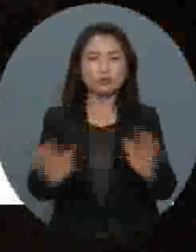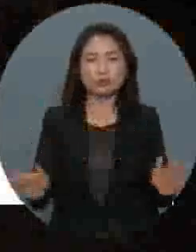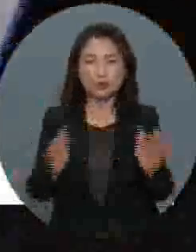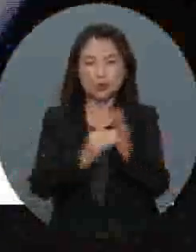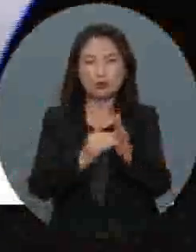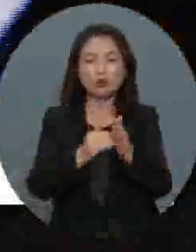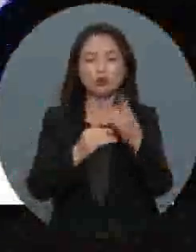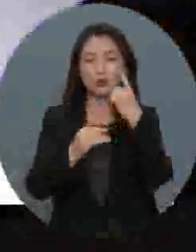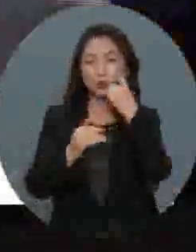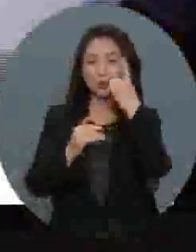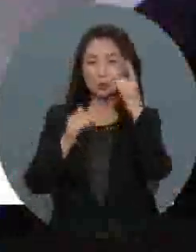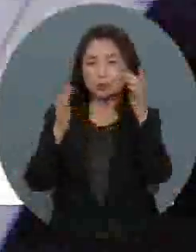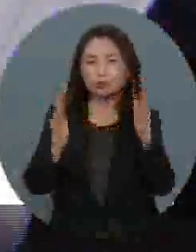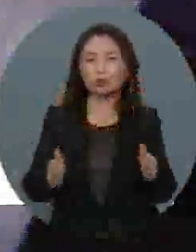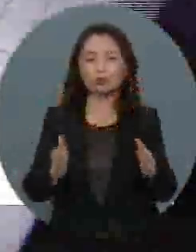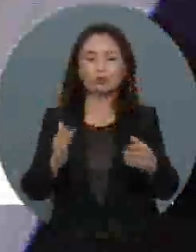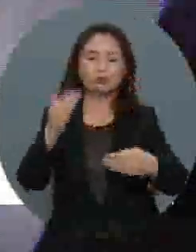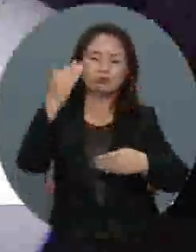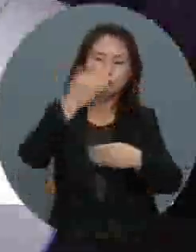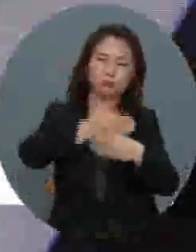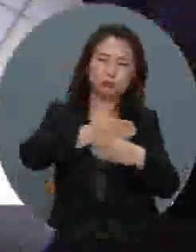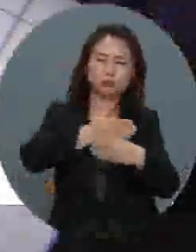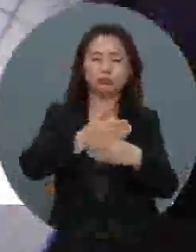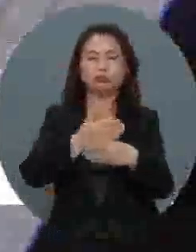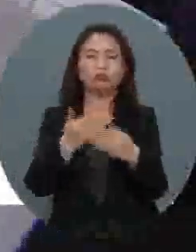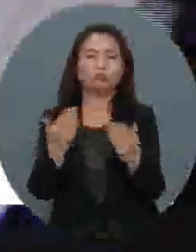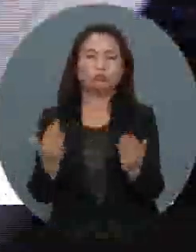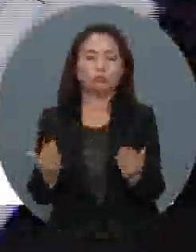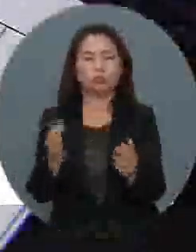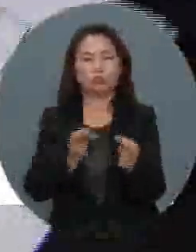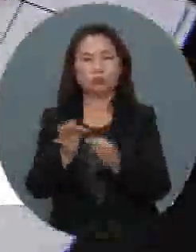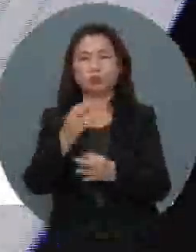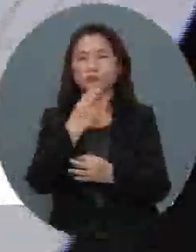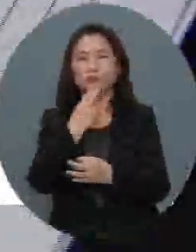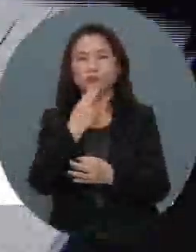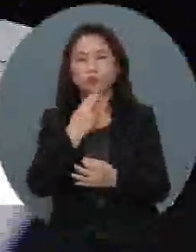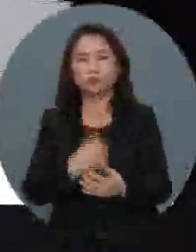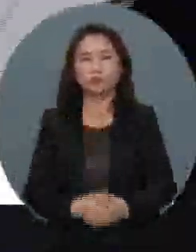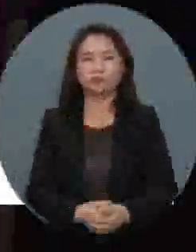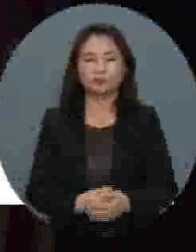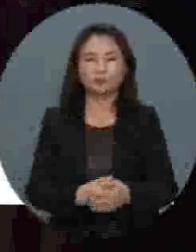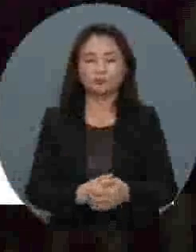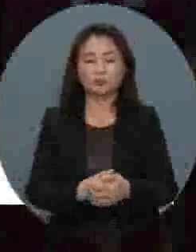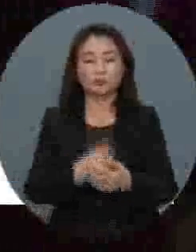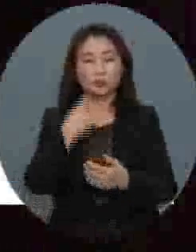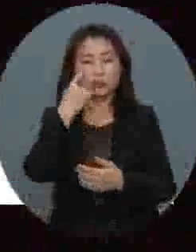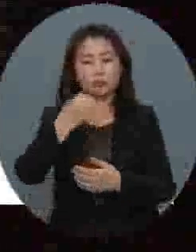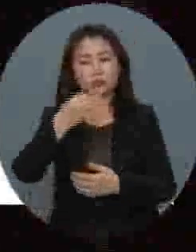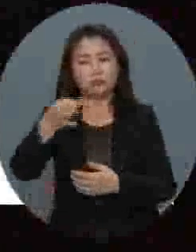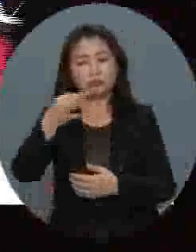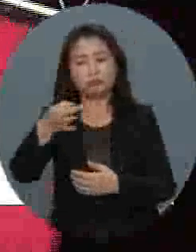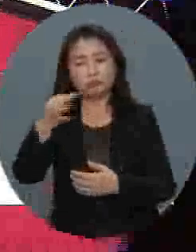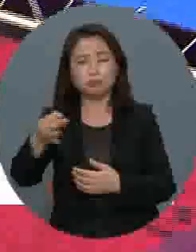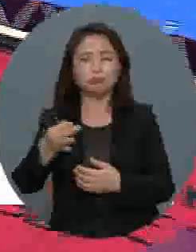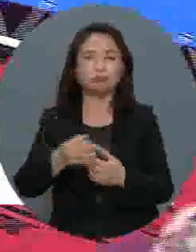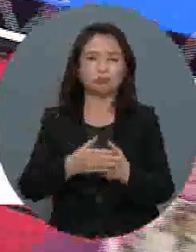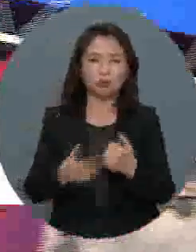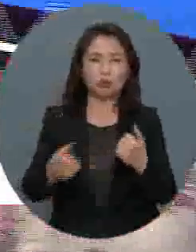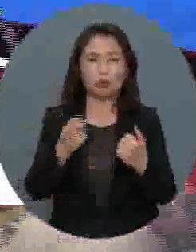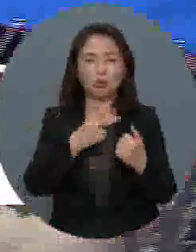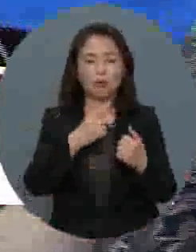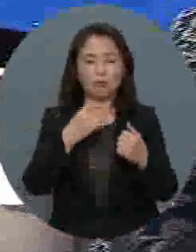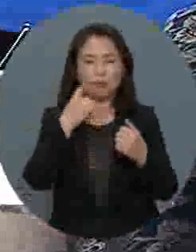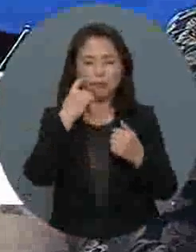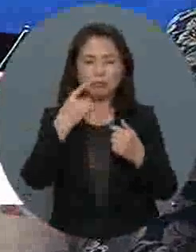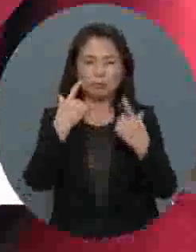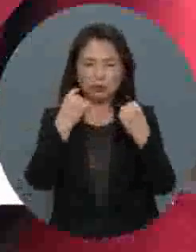지금까지 11달 동안 업소 문을 닫고 휴업 상태입니다. 하지만 임대료는 꼬박꼬박 내야 했고